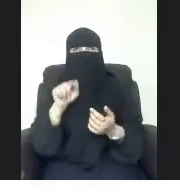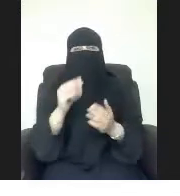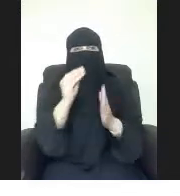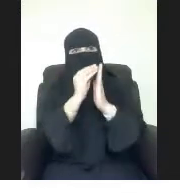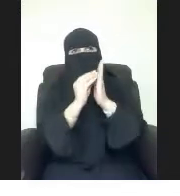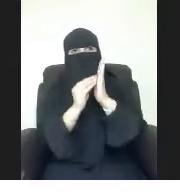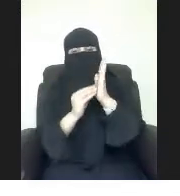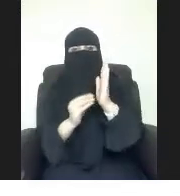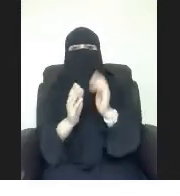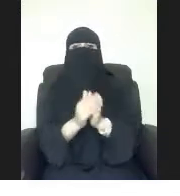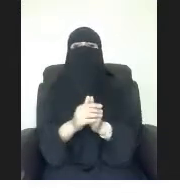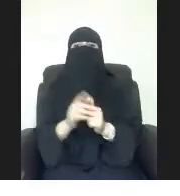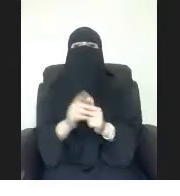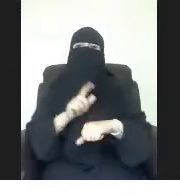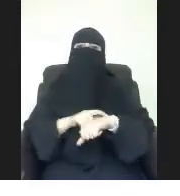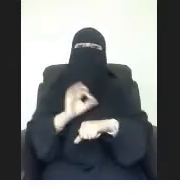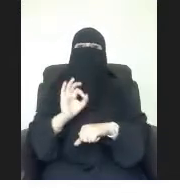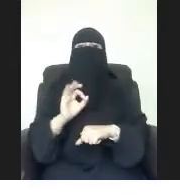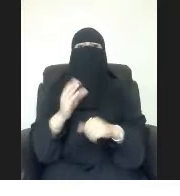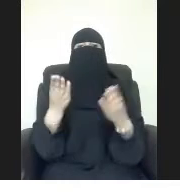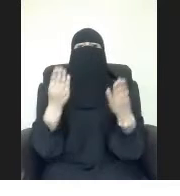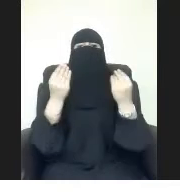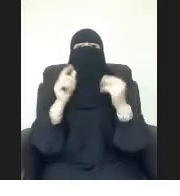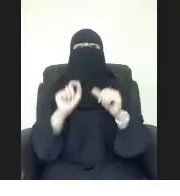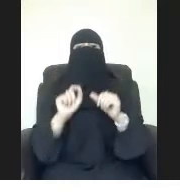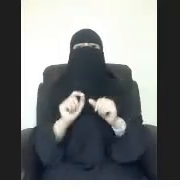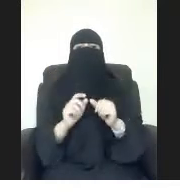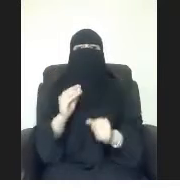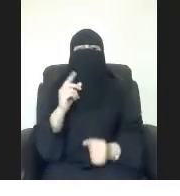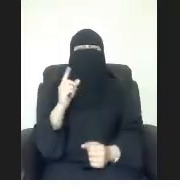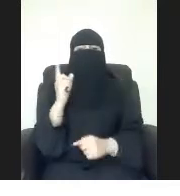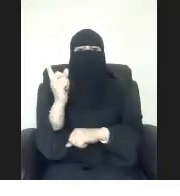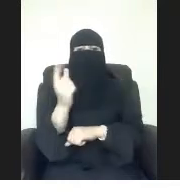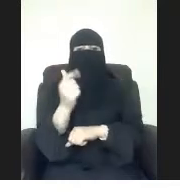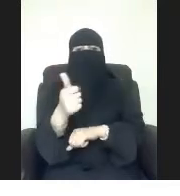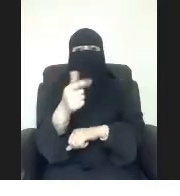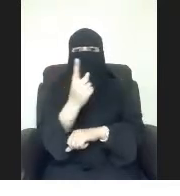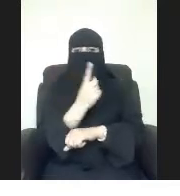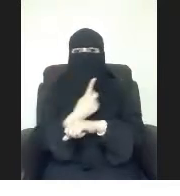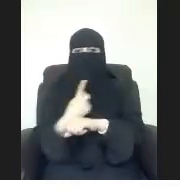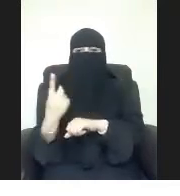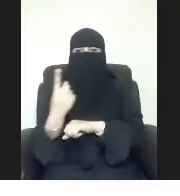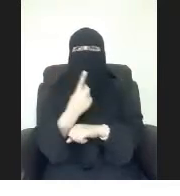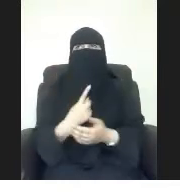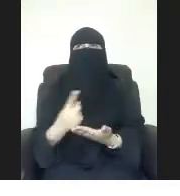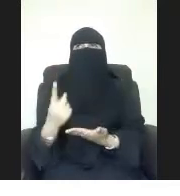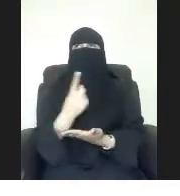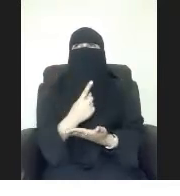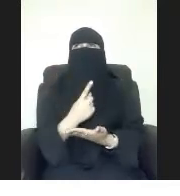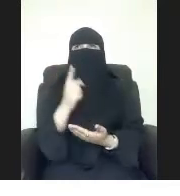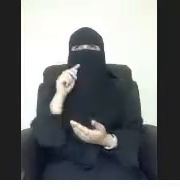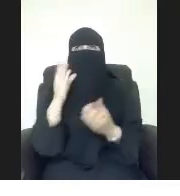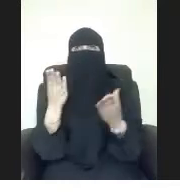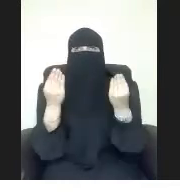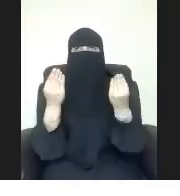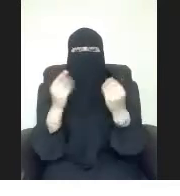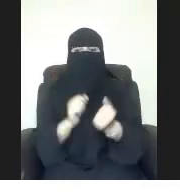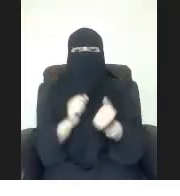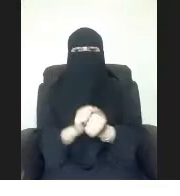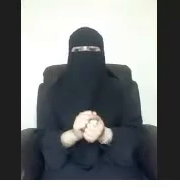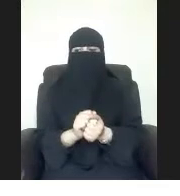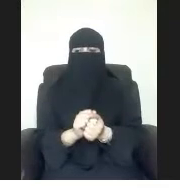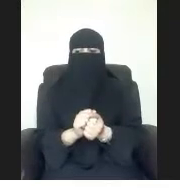التعلم في بيئة تعليمية، إتاحة فرصة للمتعلم للتحكم في تعلمه وتوجيه تعلمه، توفير تغذية